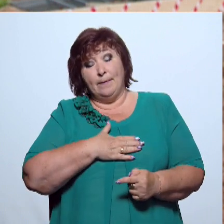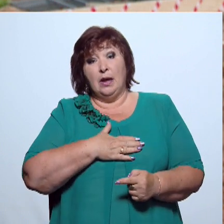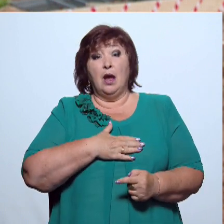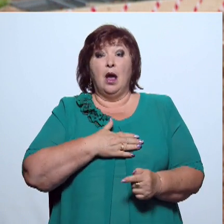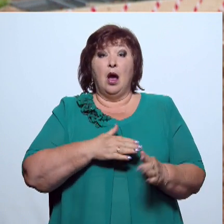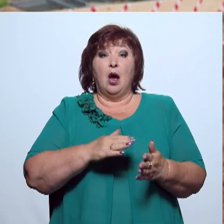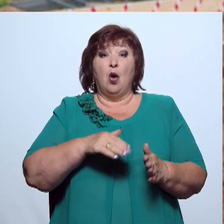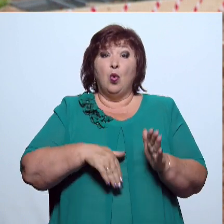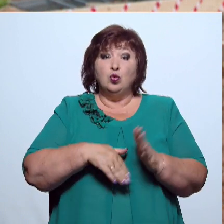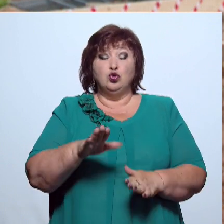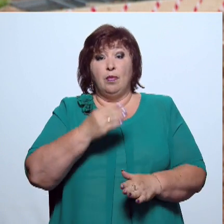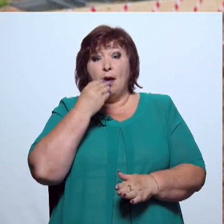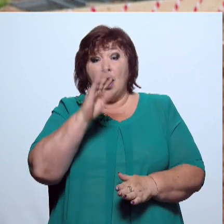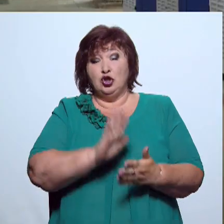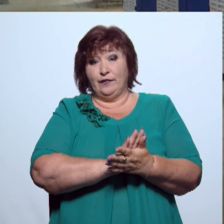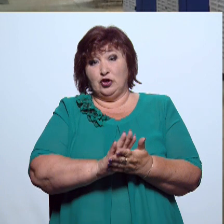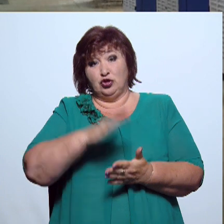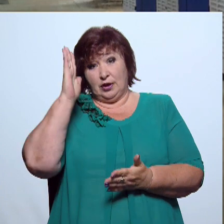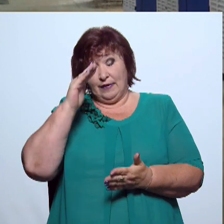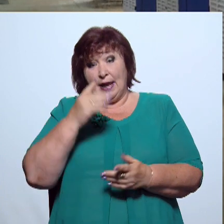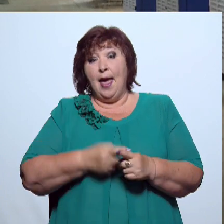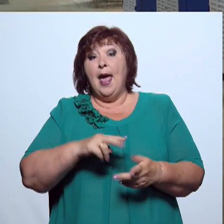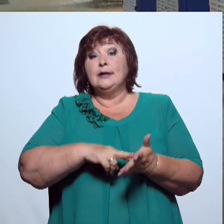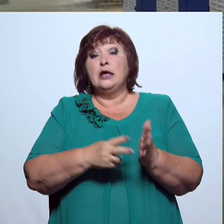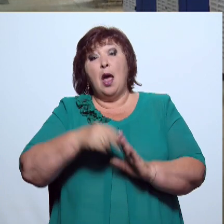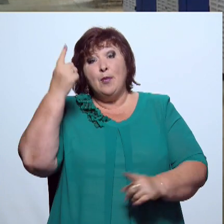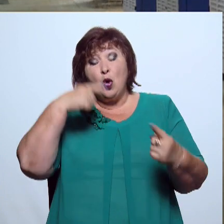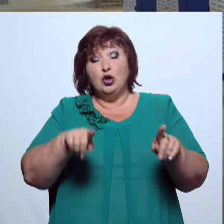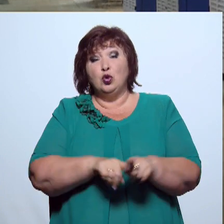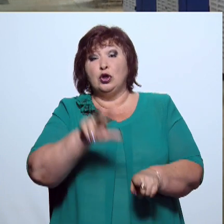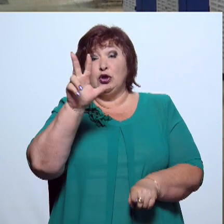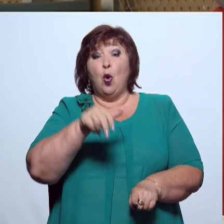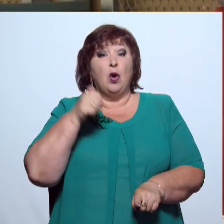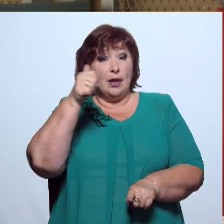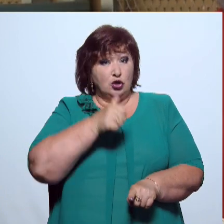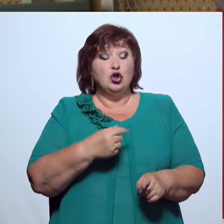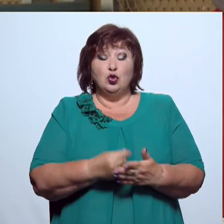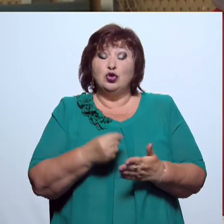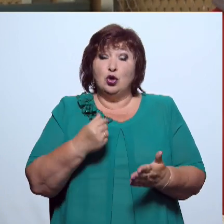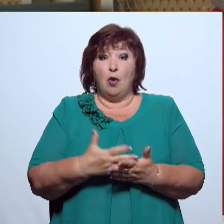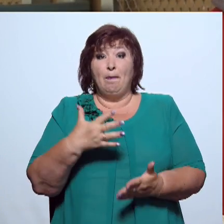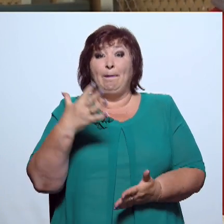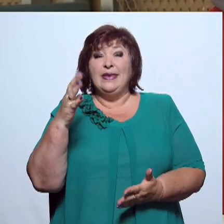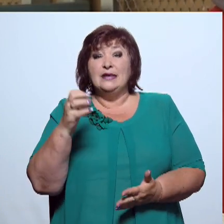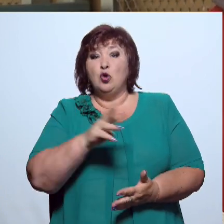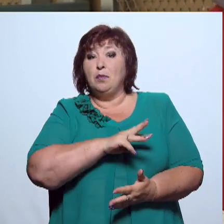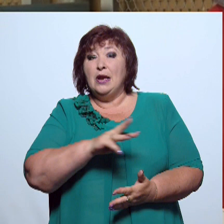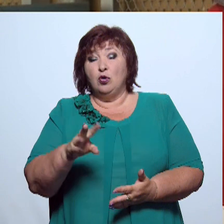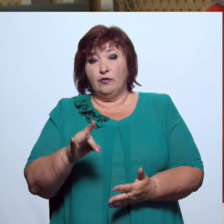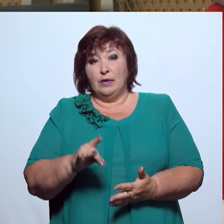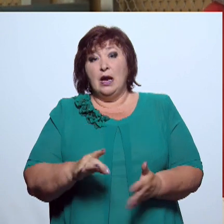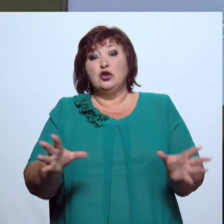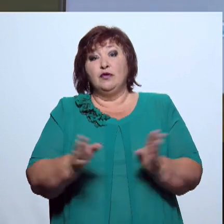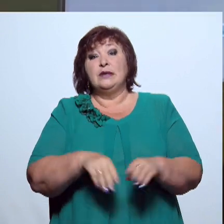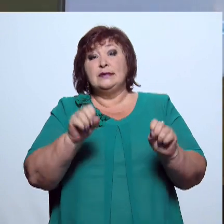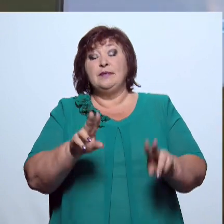повысим качество очистки воды, сделаем ее более безопасной. Этот проект тоже 3-годичный и тоже дорогой. Нужно порядка 500 миллионов рублей. Совместно с